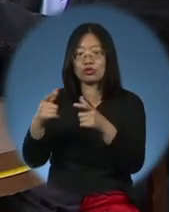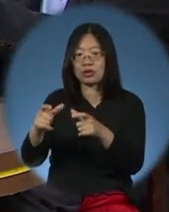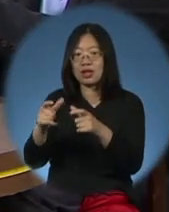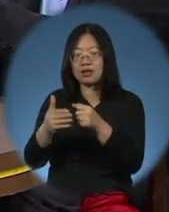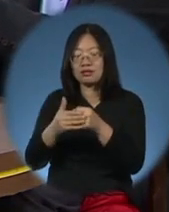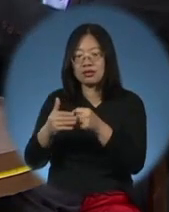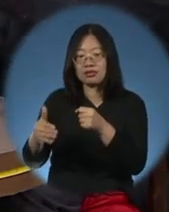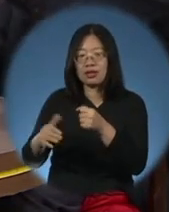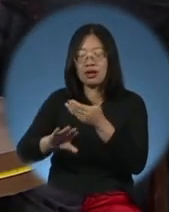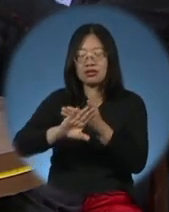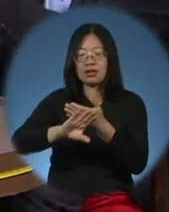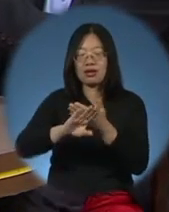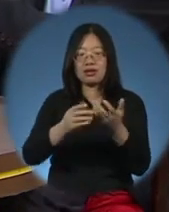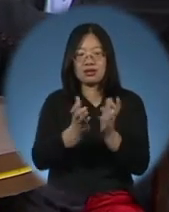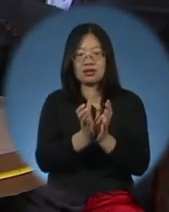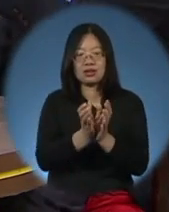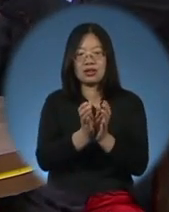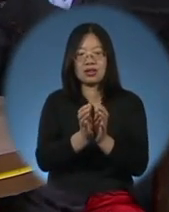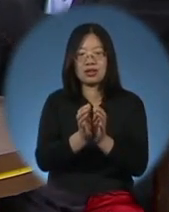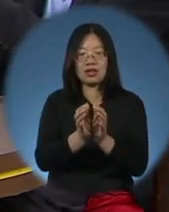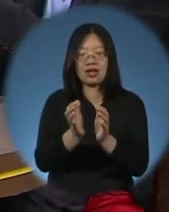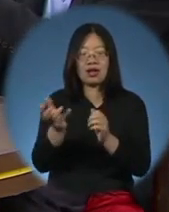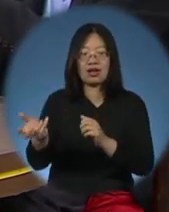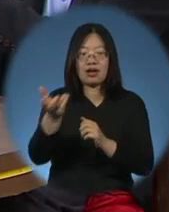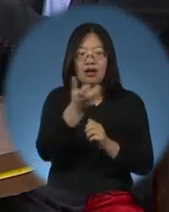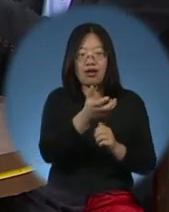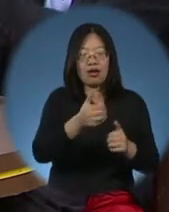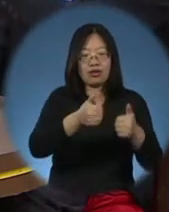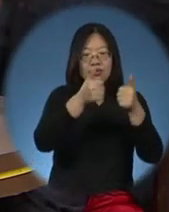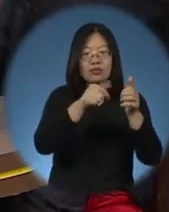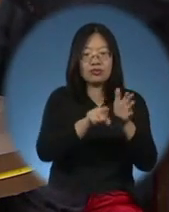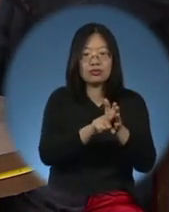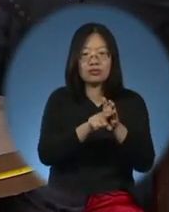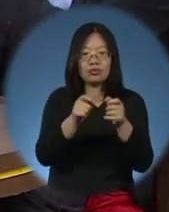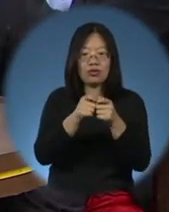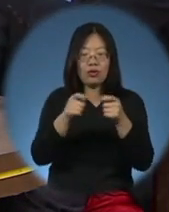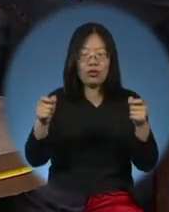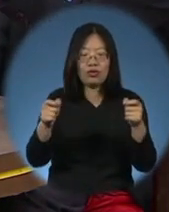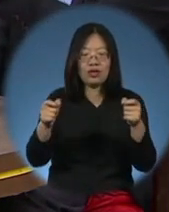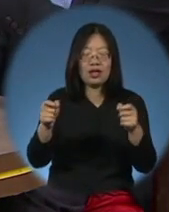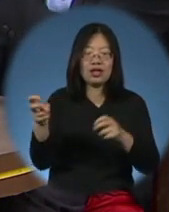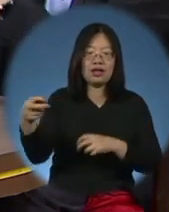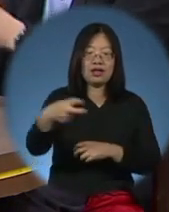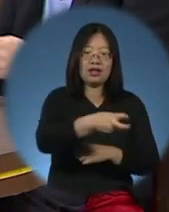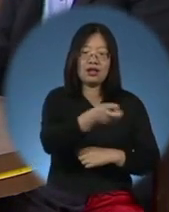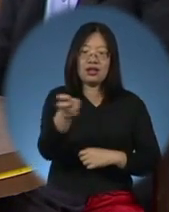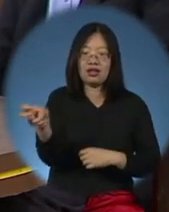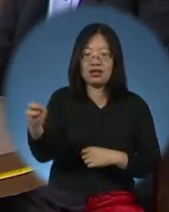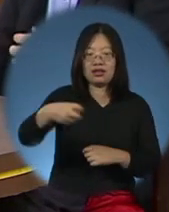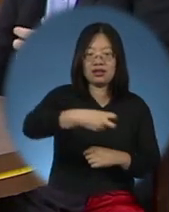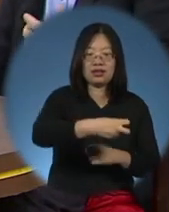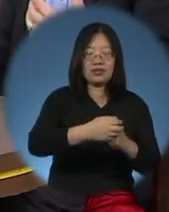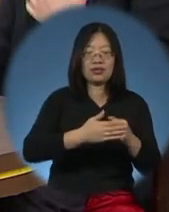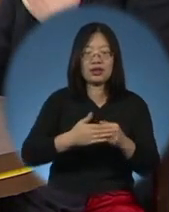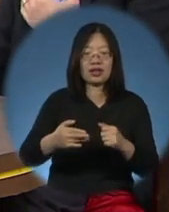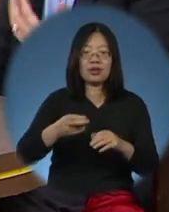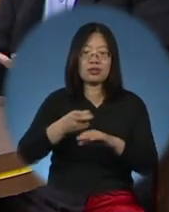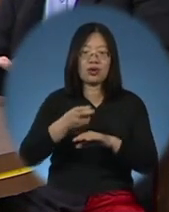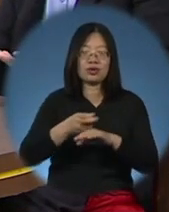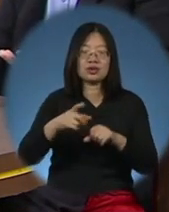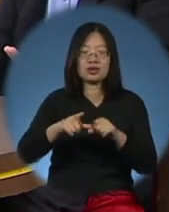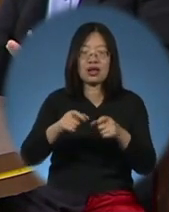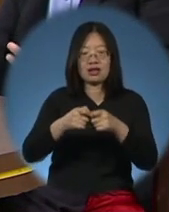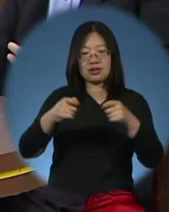있잖아요. 예. 그런데 다른 팀하고 원정 경기를 하려면 당연히 오래 다녀야 이동을 되잖아요. 해야죠. 그래서 버스 이동